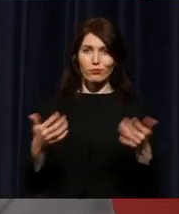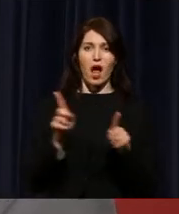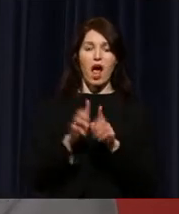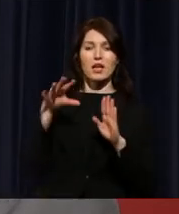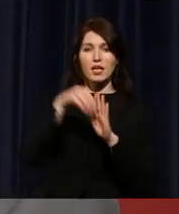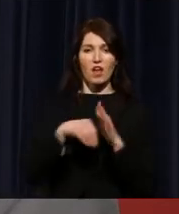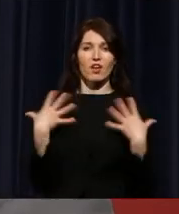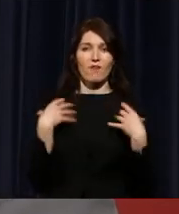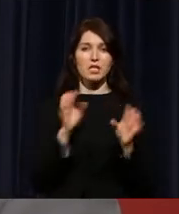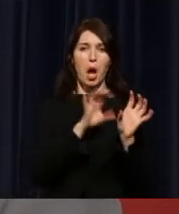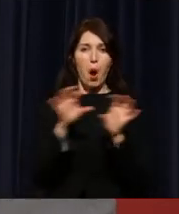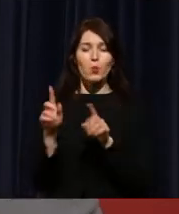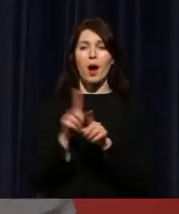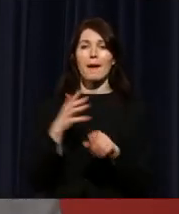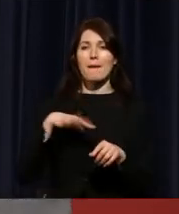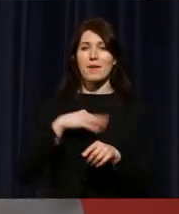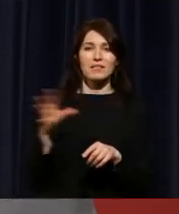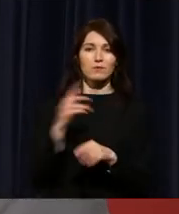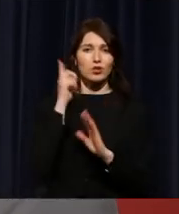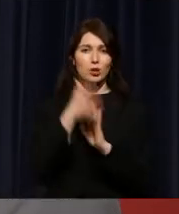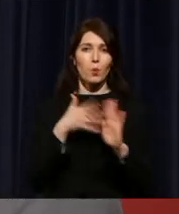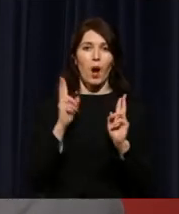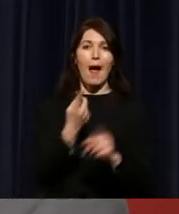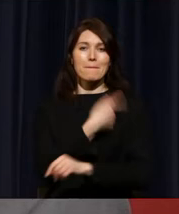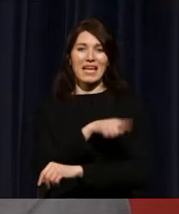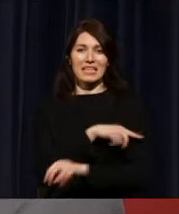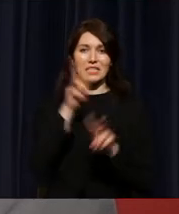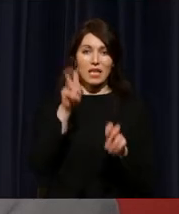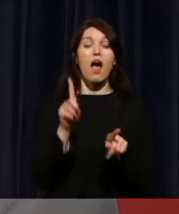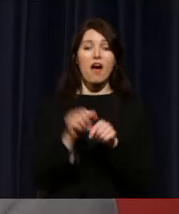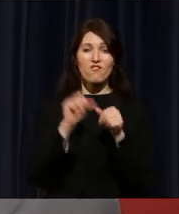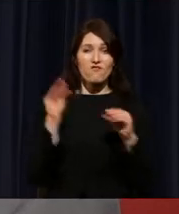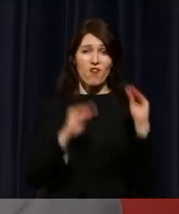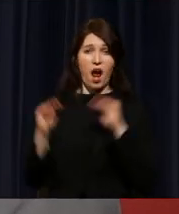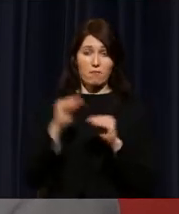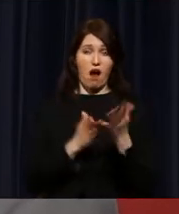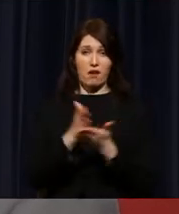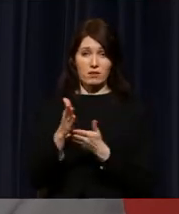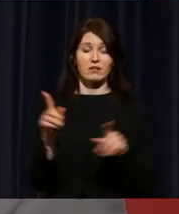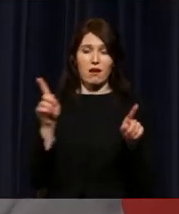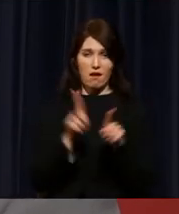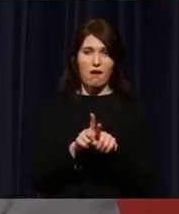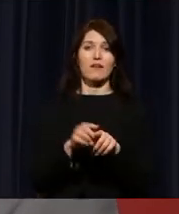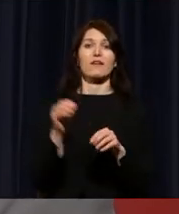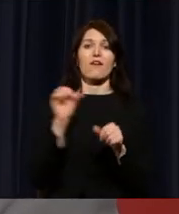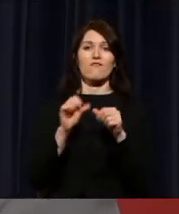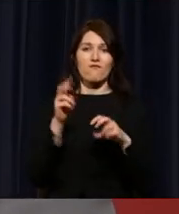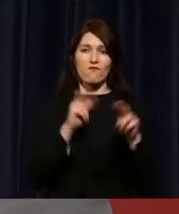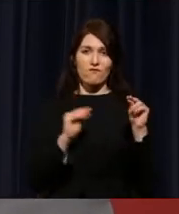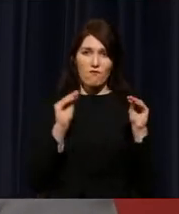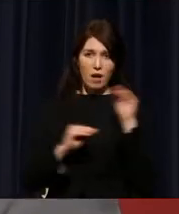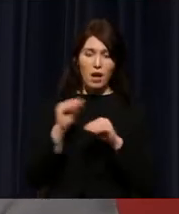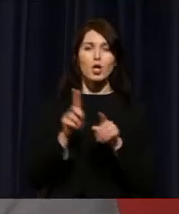arī veselības aprūpi, un mēs to visu saprotam kā medicīna. Pat arī farmācija, man liekas. Pat arī farmācija, tieši tā, arī farmācija, arī